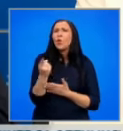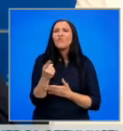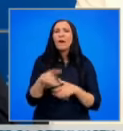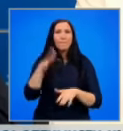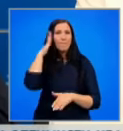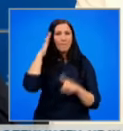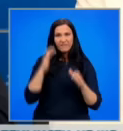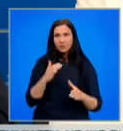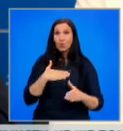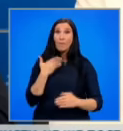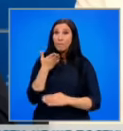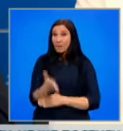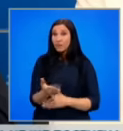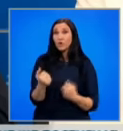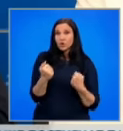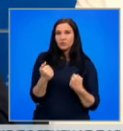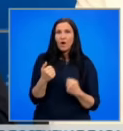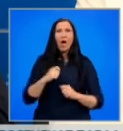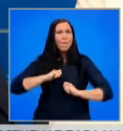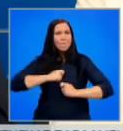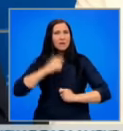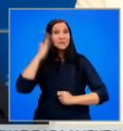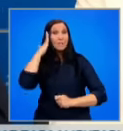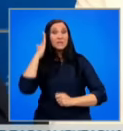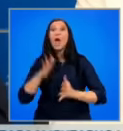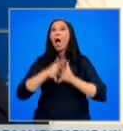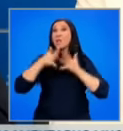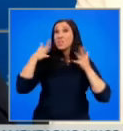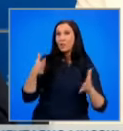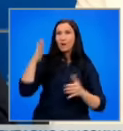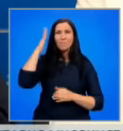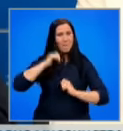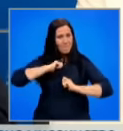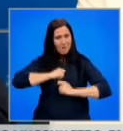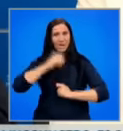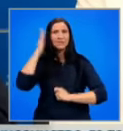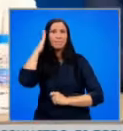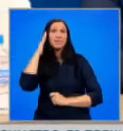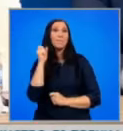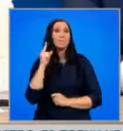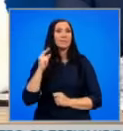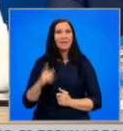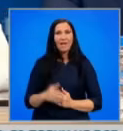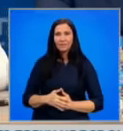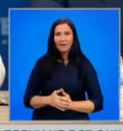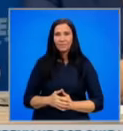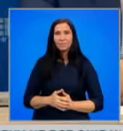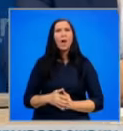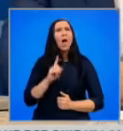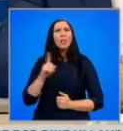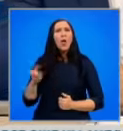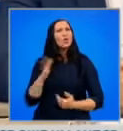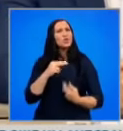има право да съществува. Мъка е за министрите, най-голяма мъка е за министър-председателя. На кого